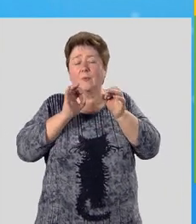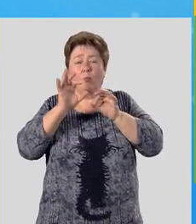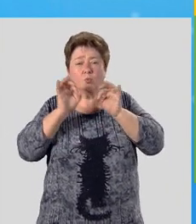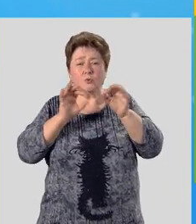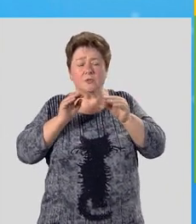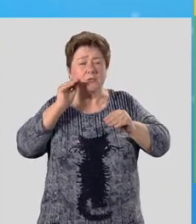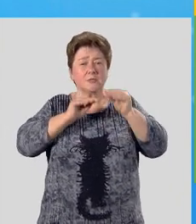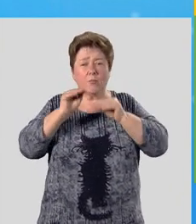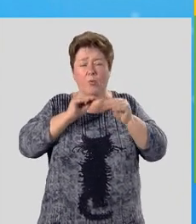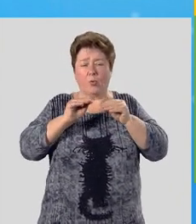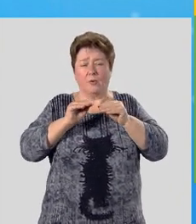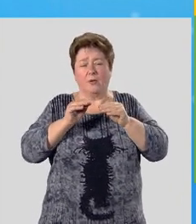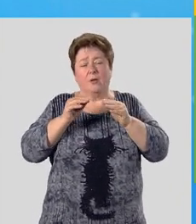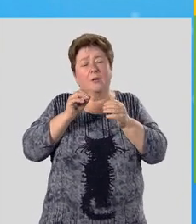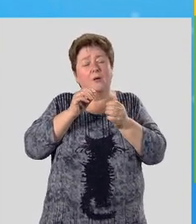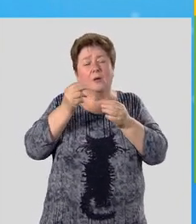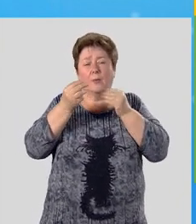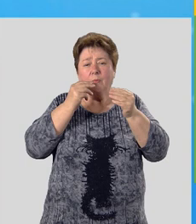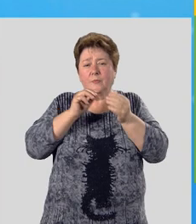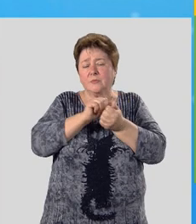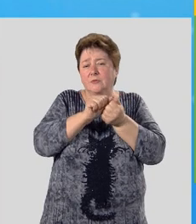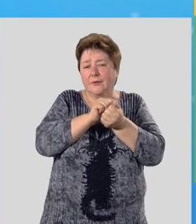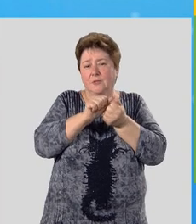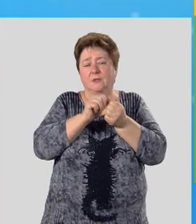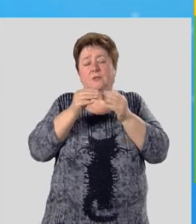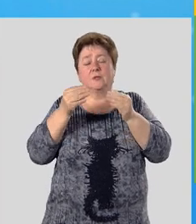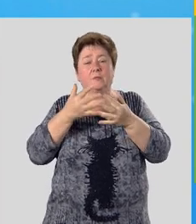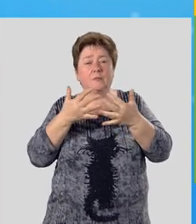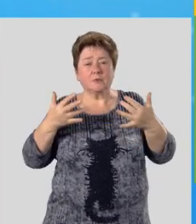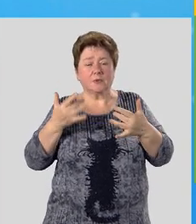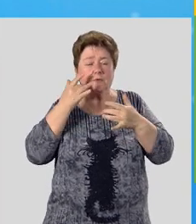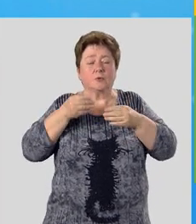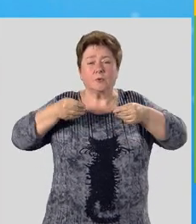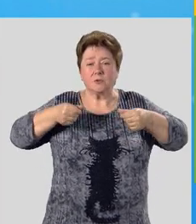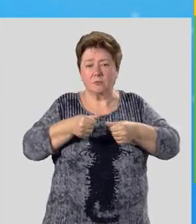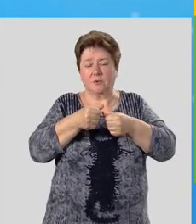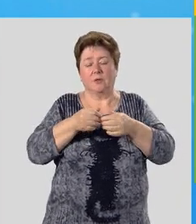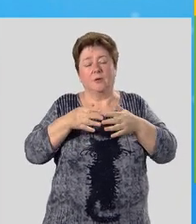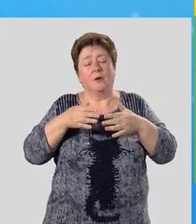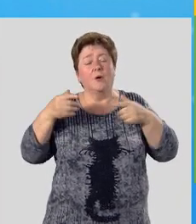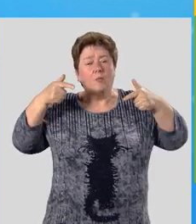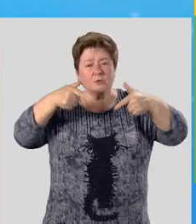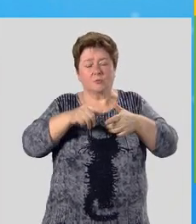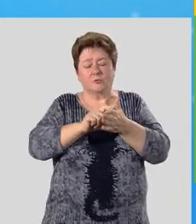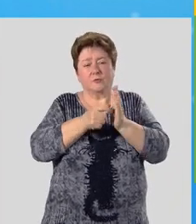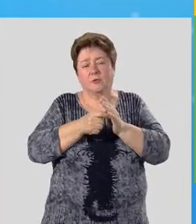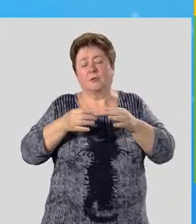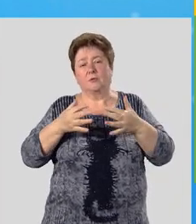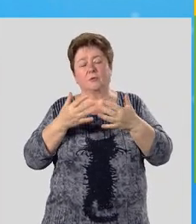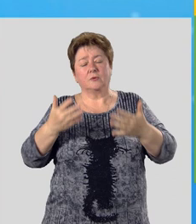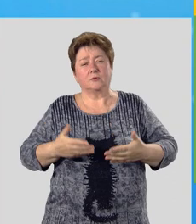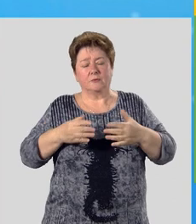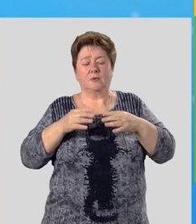пузырьки заполнены пищеварительными ферментами, которые расщепляют поступающие в клетку